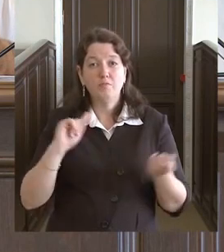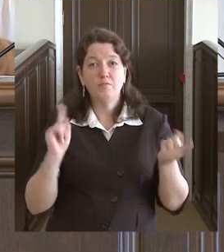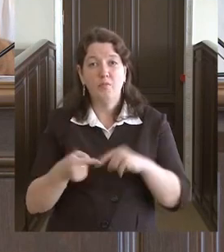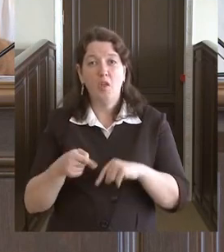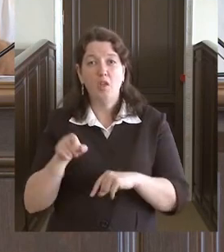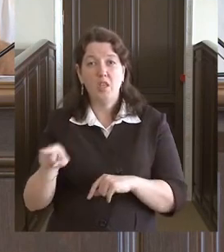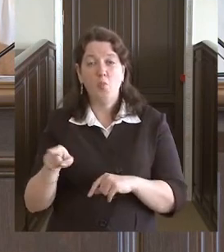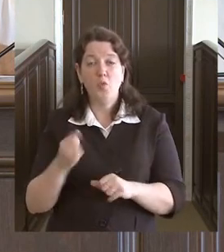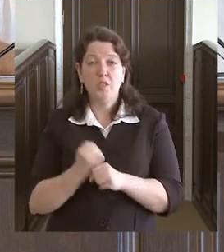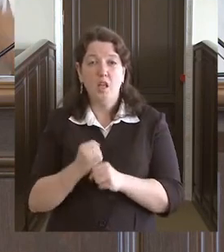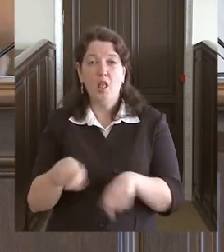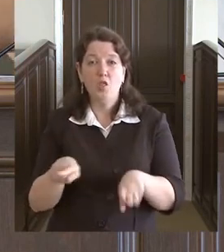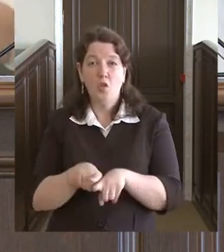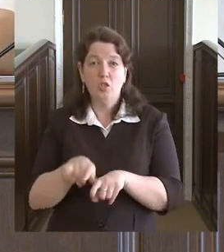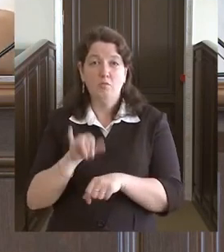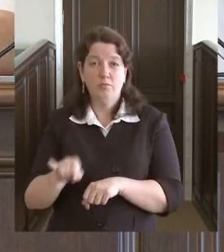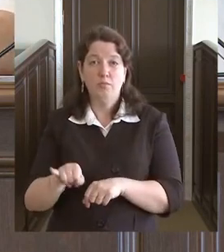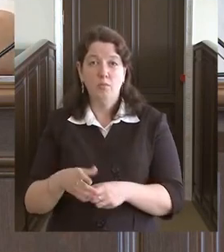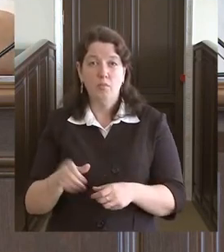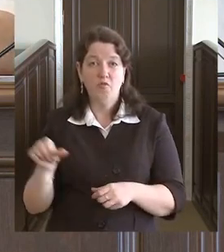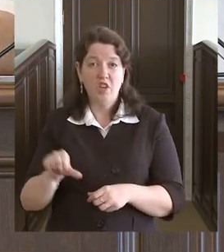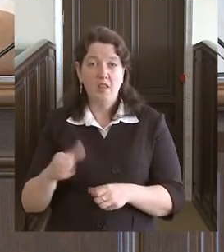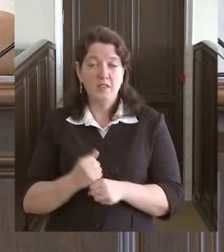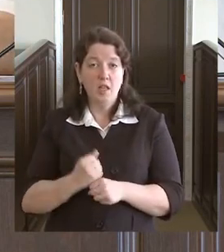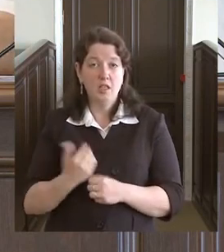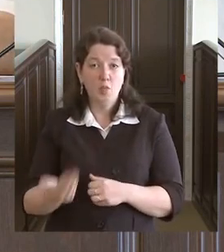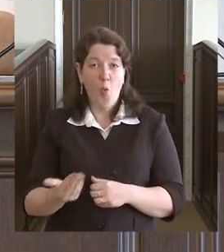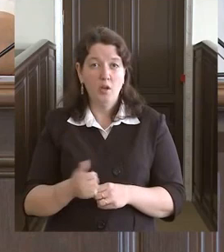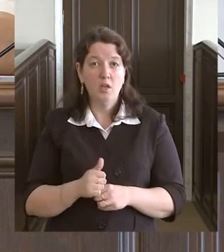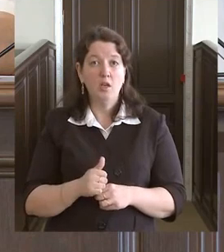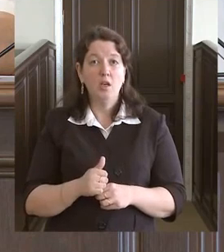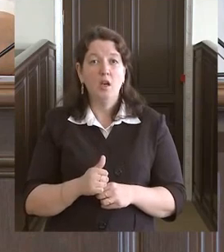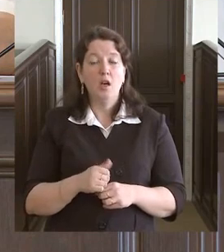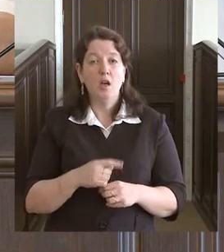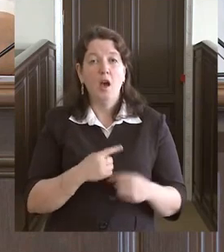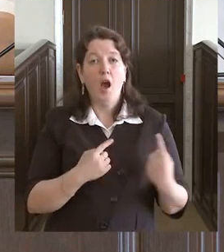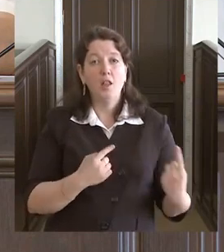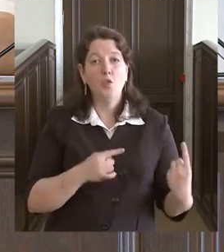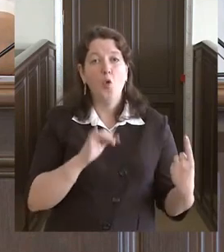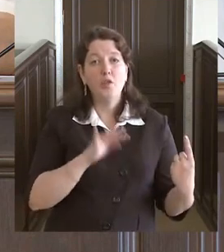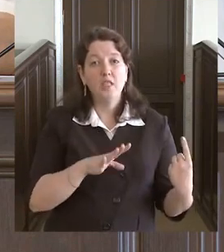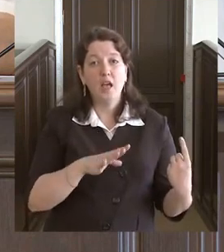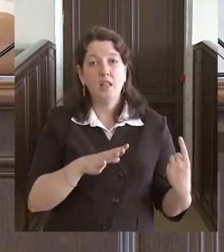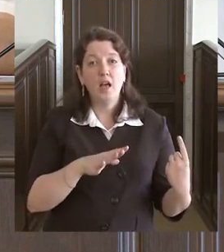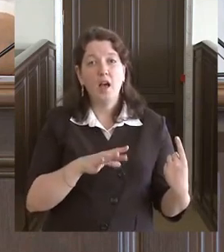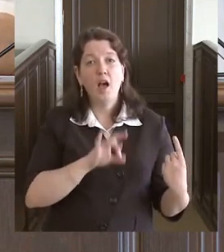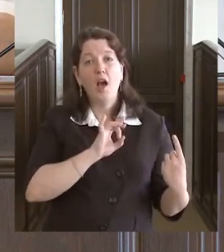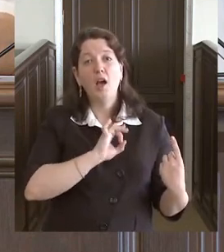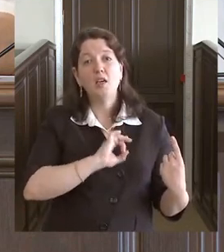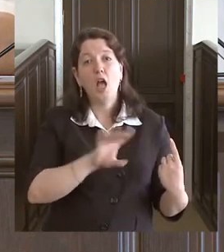сделать то-то и то-то я не знаю понятно или нет ночь одно дело